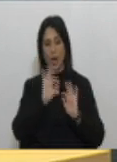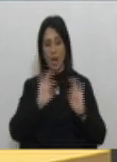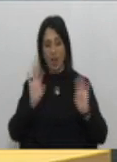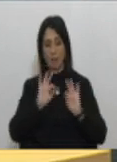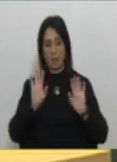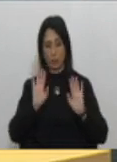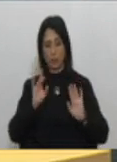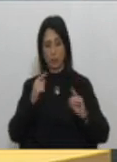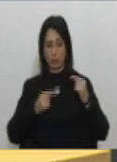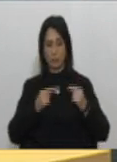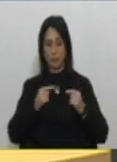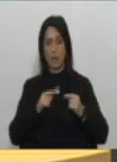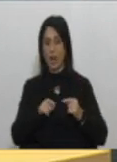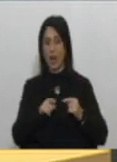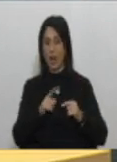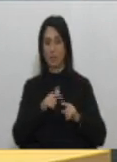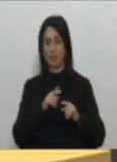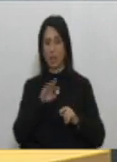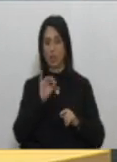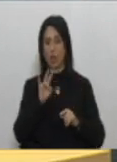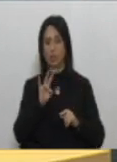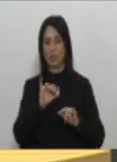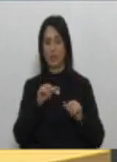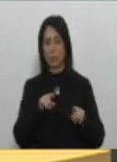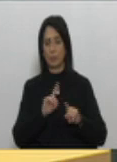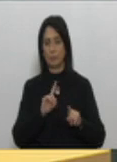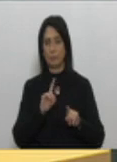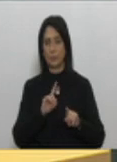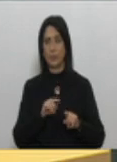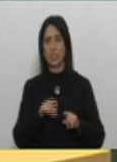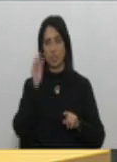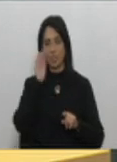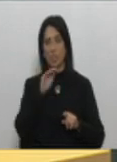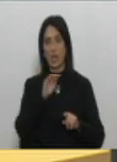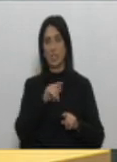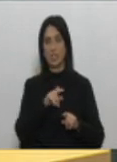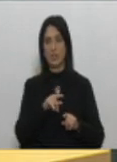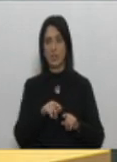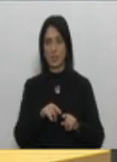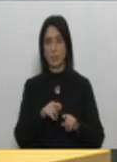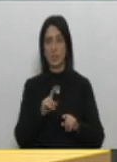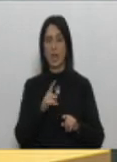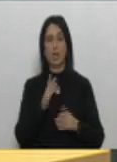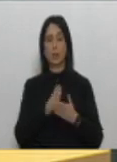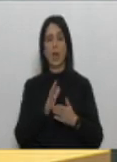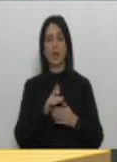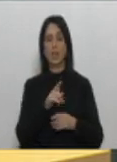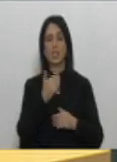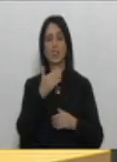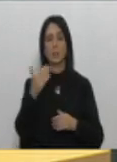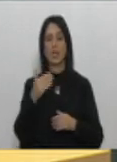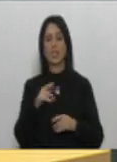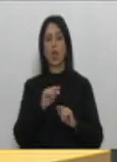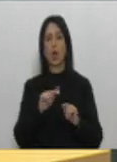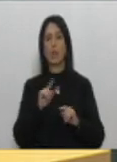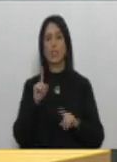დისკუსია და დიალოგი, მაგრამ არა ამ ტონალობაში და ამ ფორმით. ასევე შეგახსენებთ მორალურადაც, რატომ არ არის თქვენი მხრიდან,